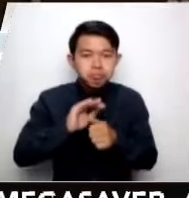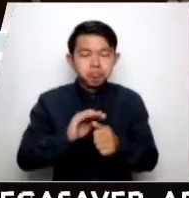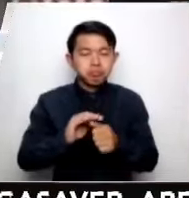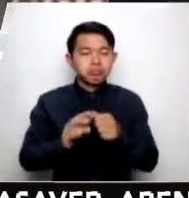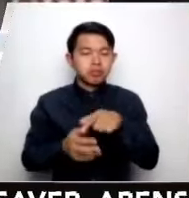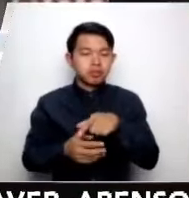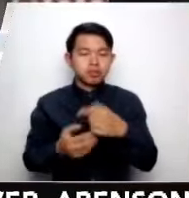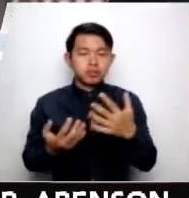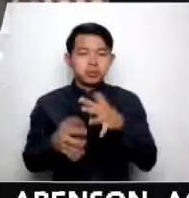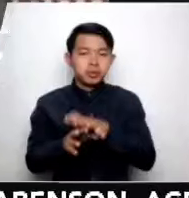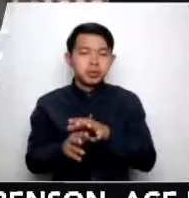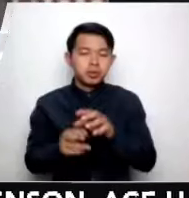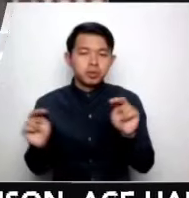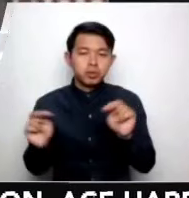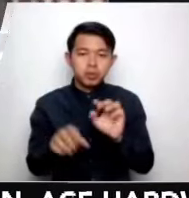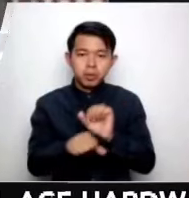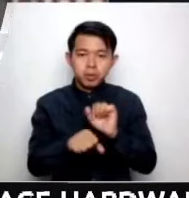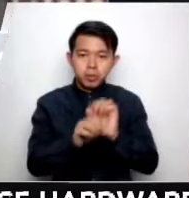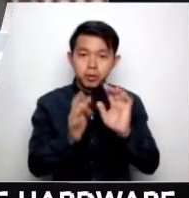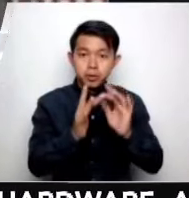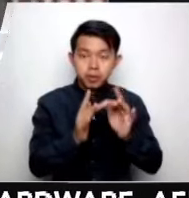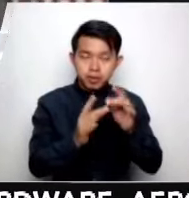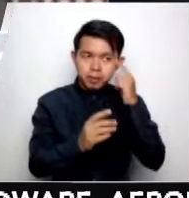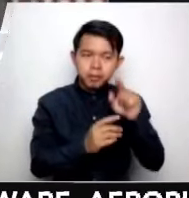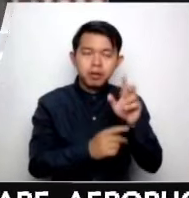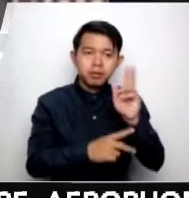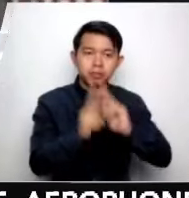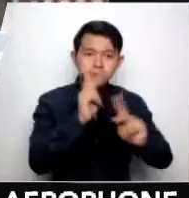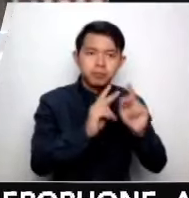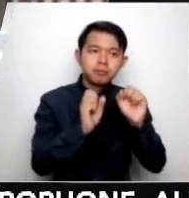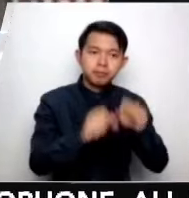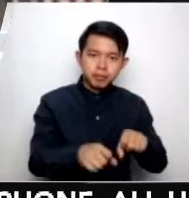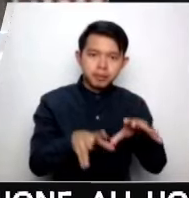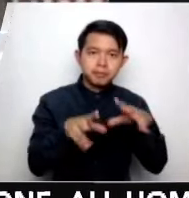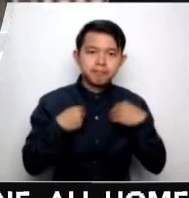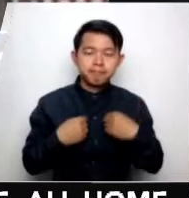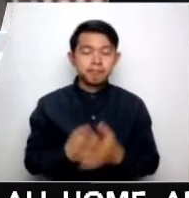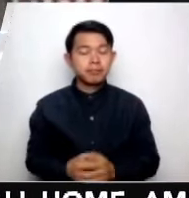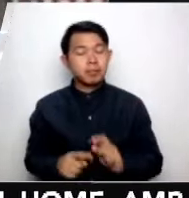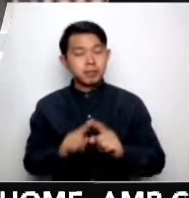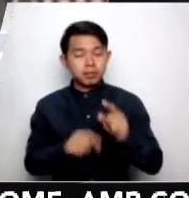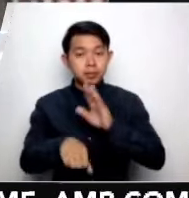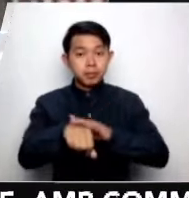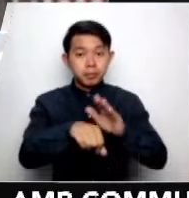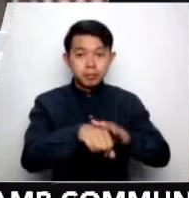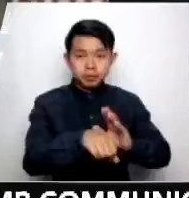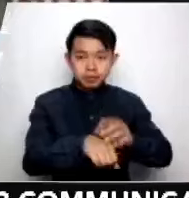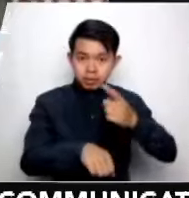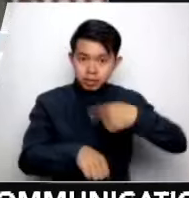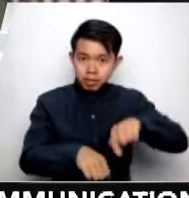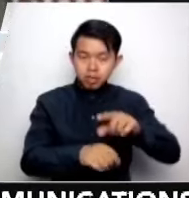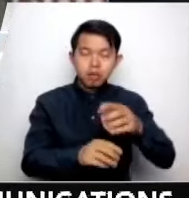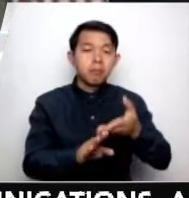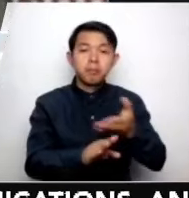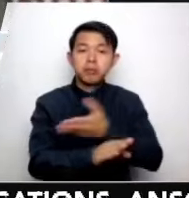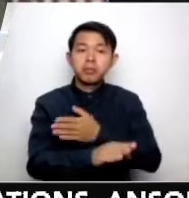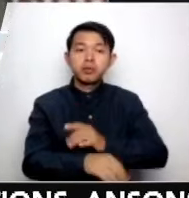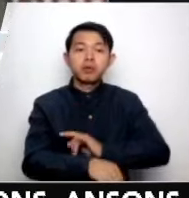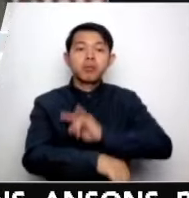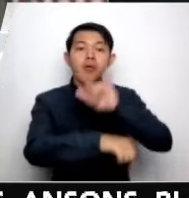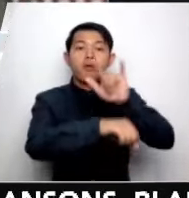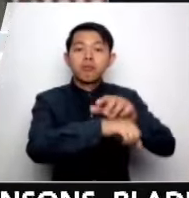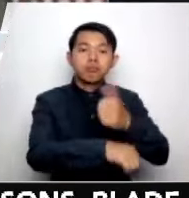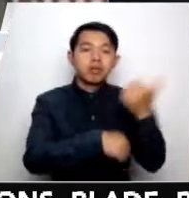kumagat please eh bago kayo pupunta sa ating mga kapitbahay na bansa no para magtrabaho dadaan